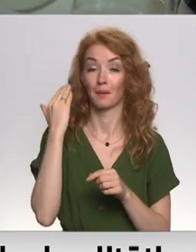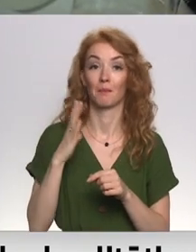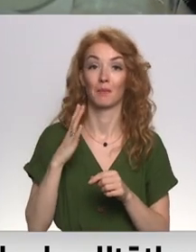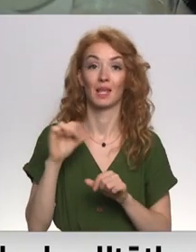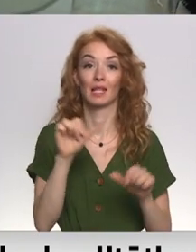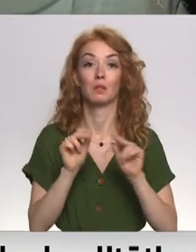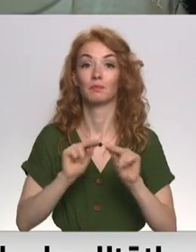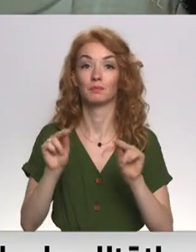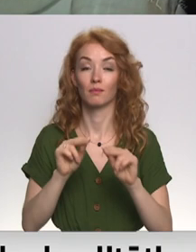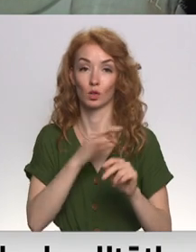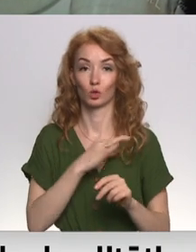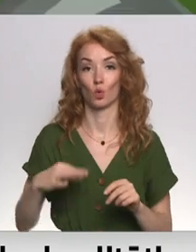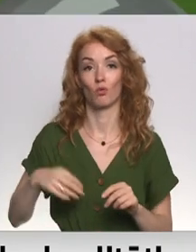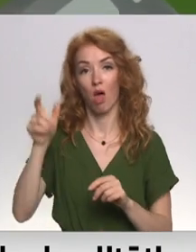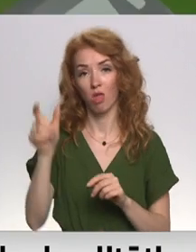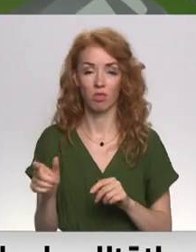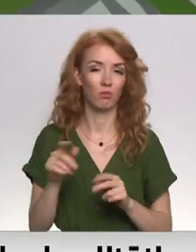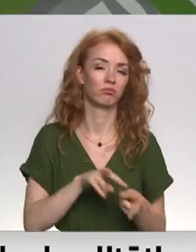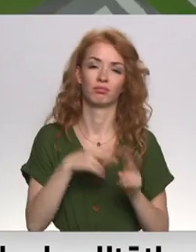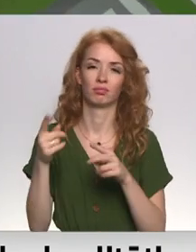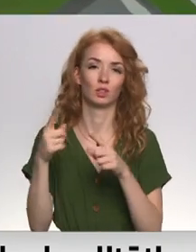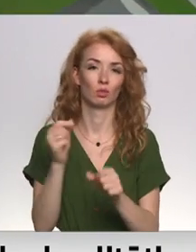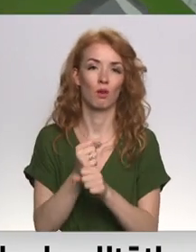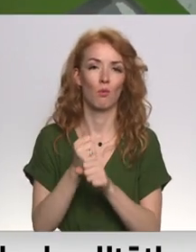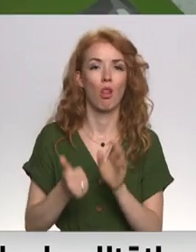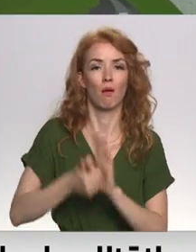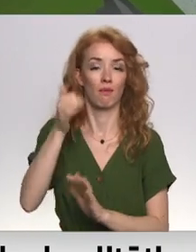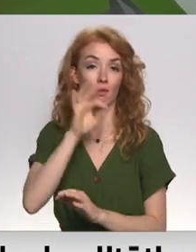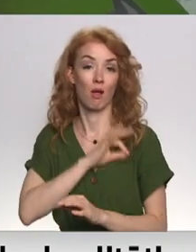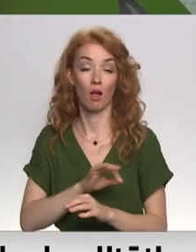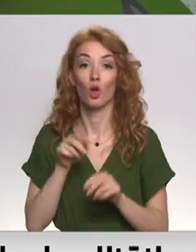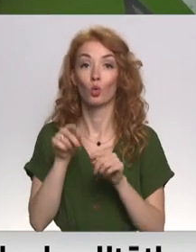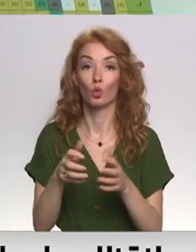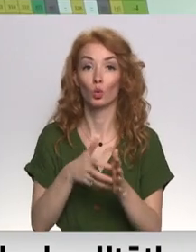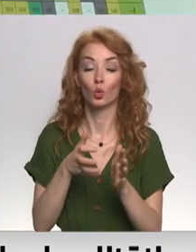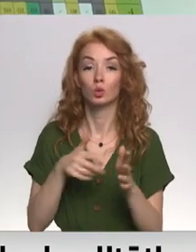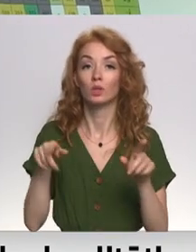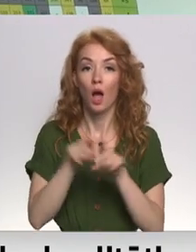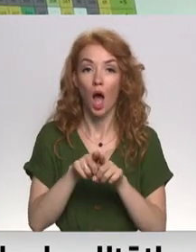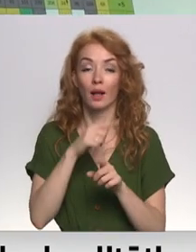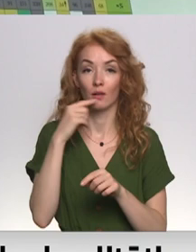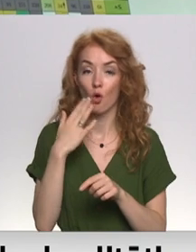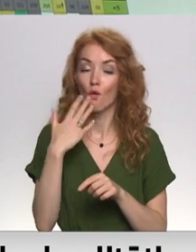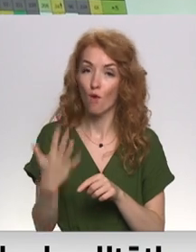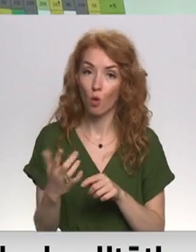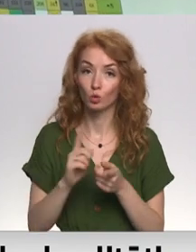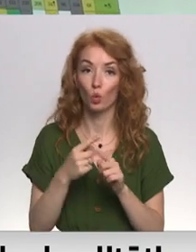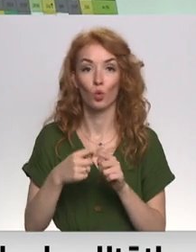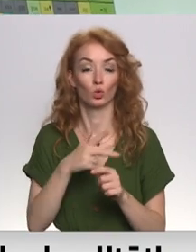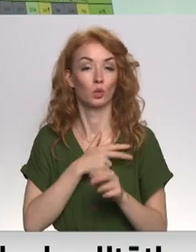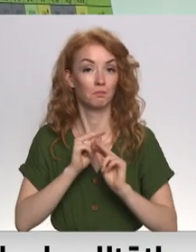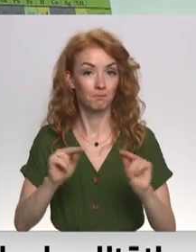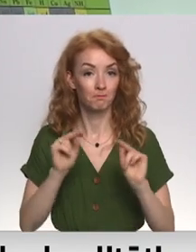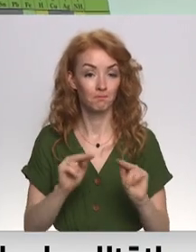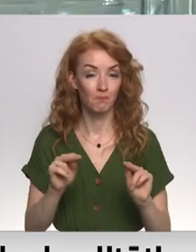nu izvēlējusies krietni ienesīgāku darbu. Nelielajā lauku skolā trūkst arī krievu valodas skolotāju un sociālo pedagogu.